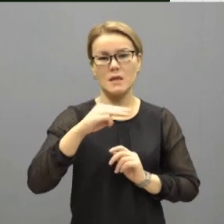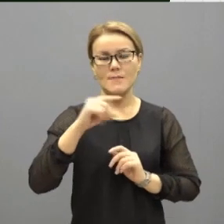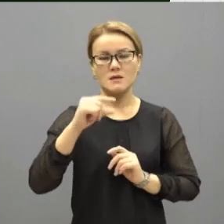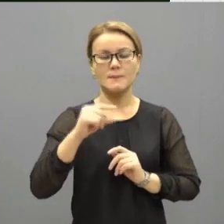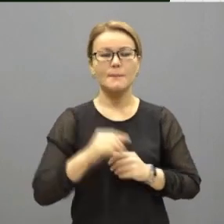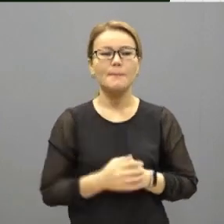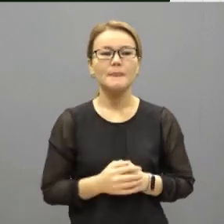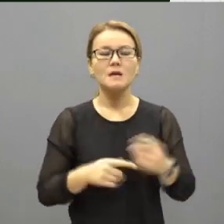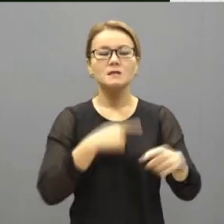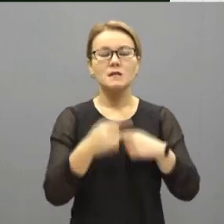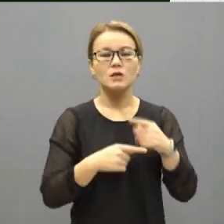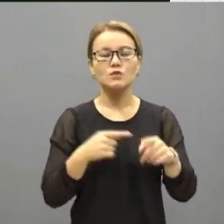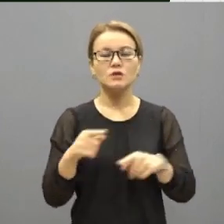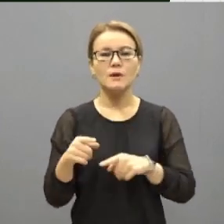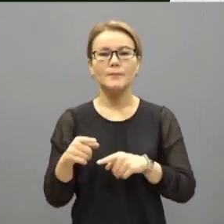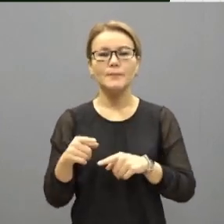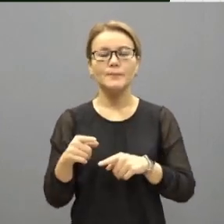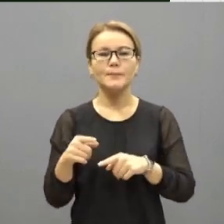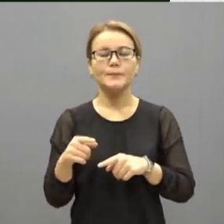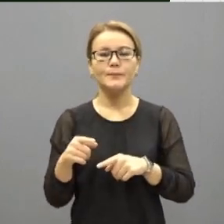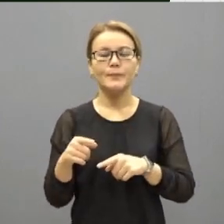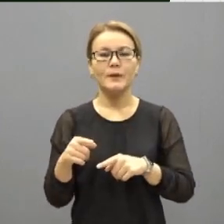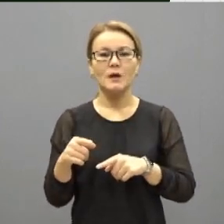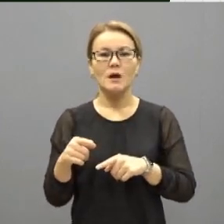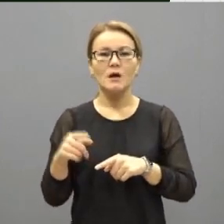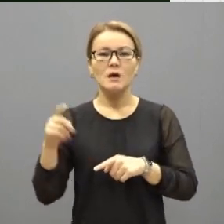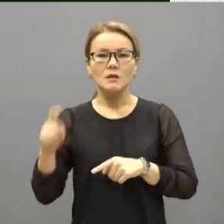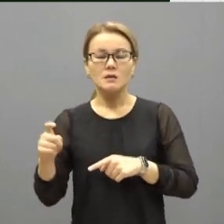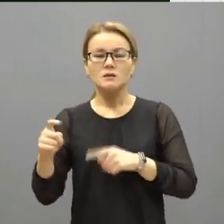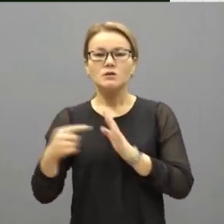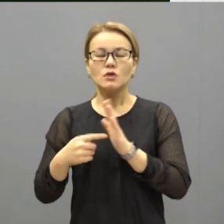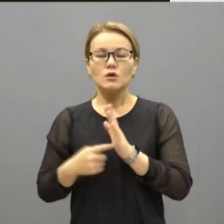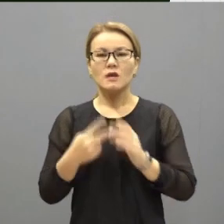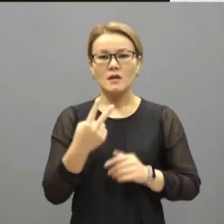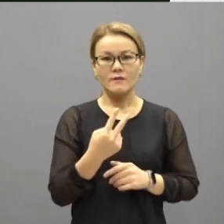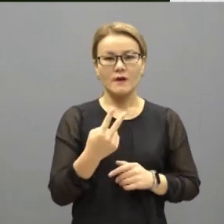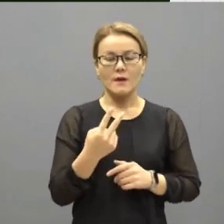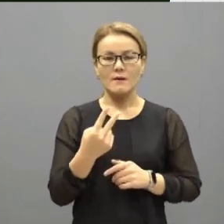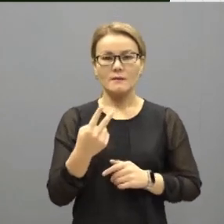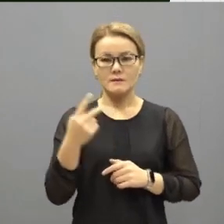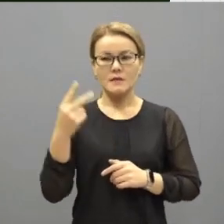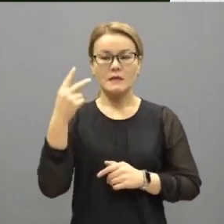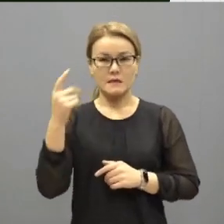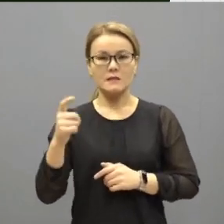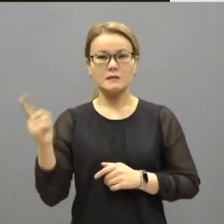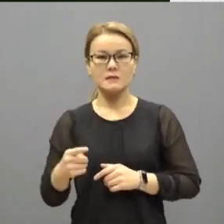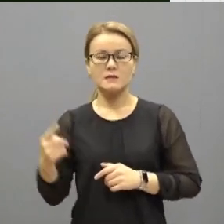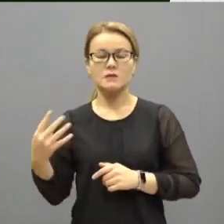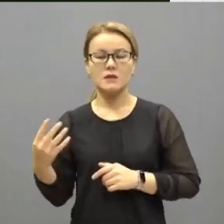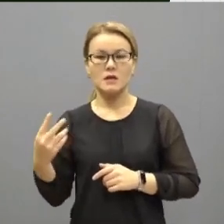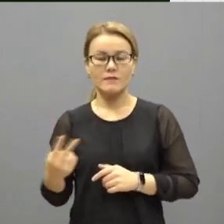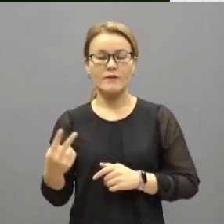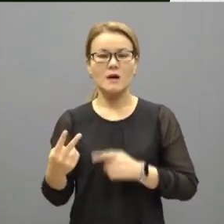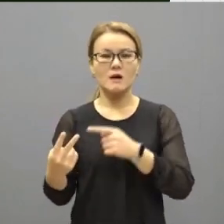Следующее уравнение представлено в следующем виде. Х деленное на 2 вычесть х деленное на 4